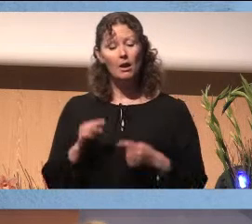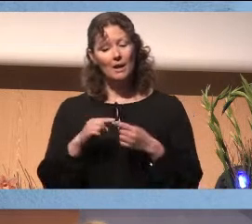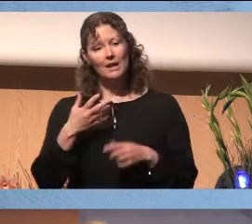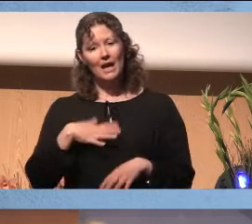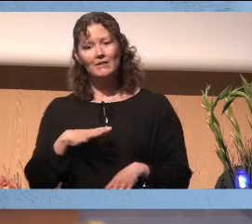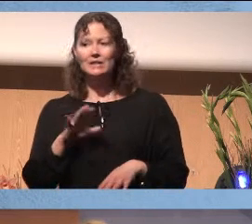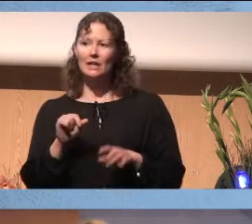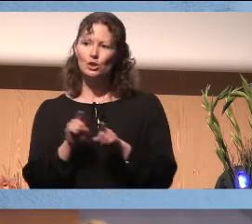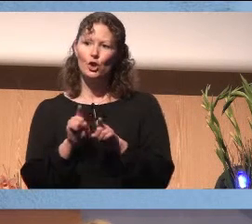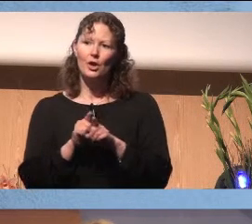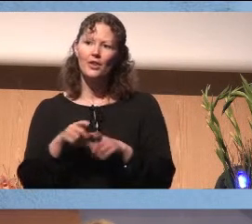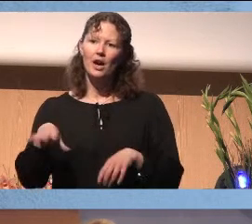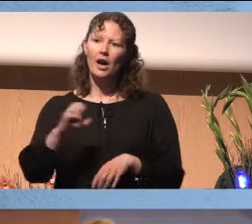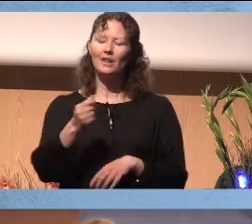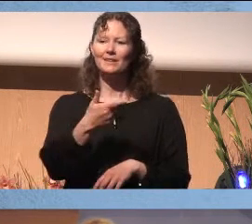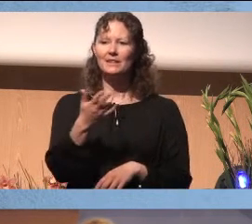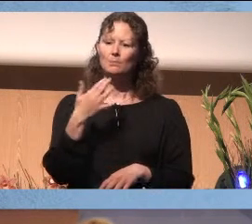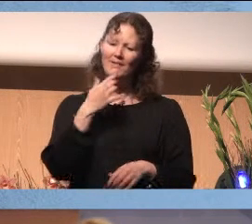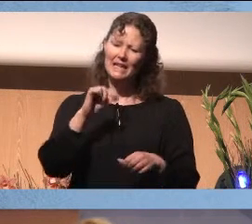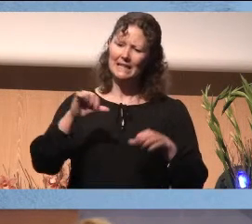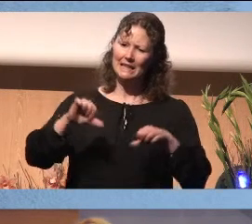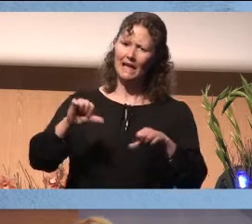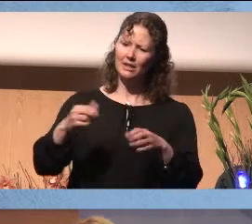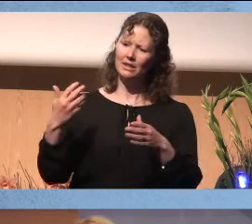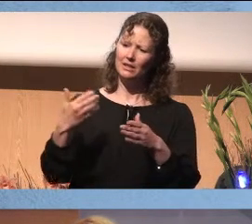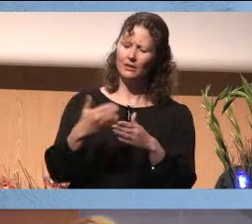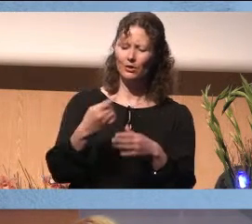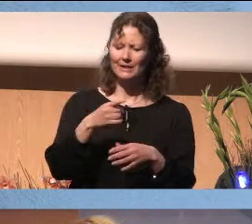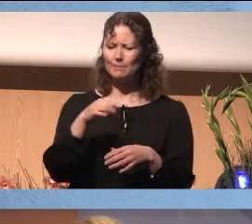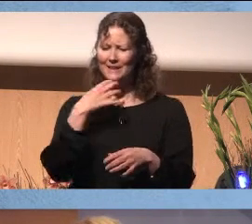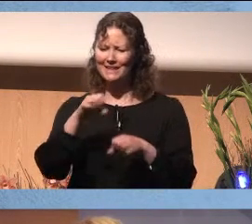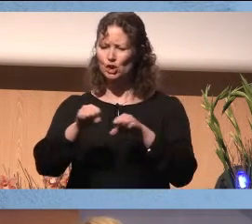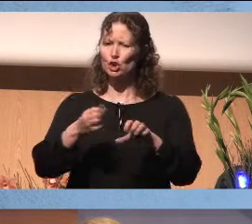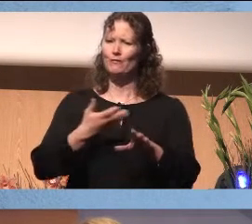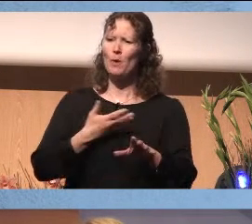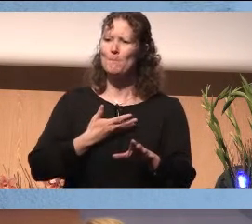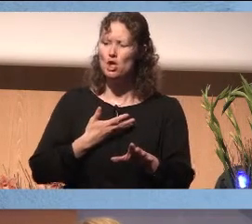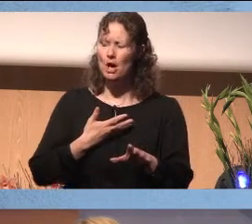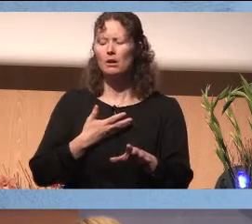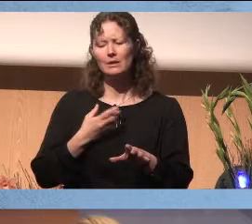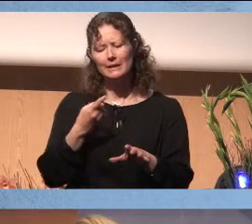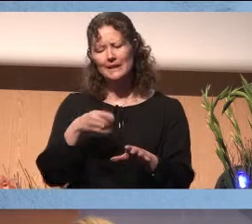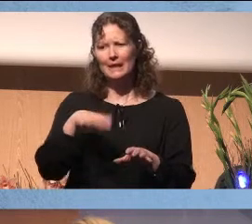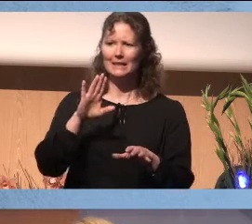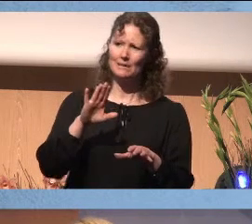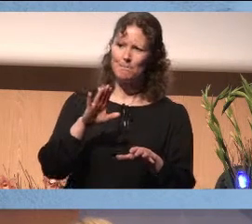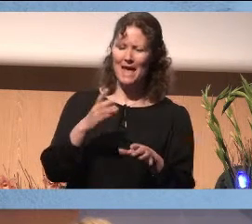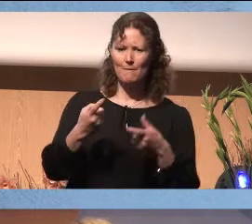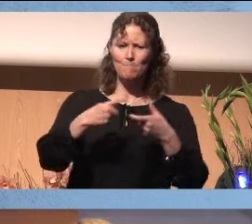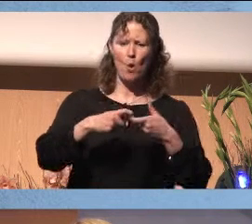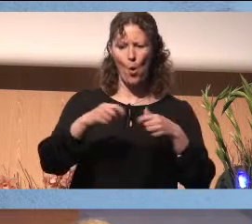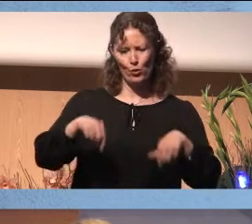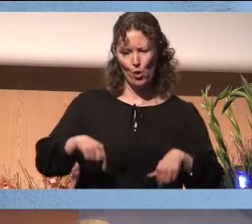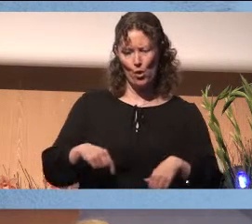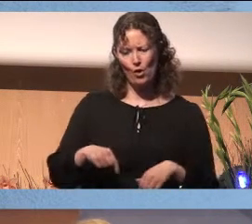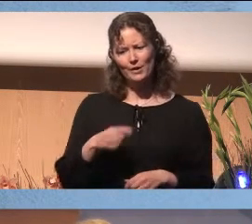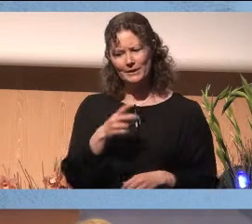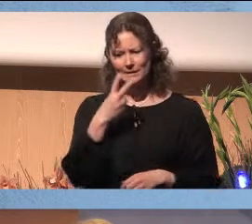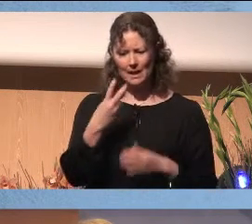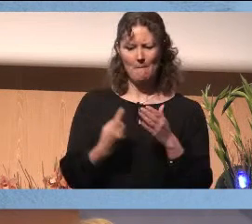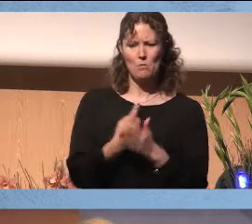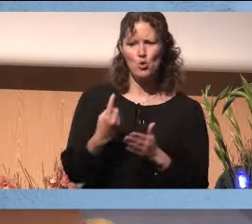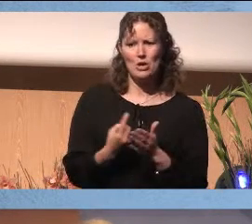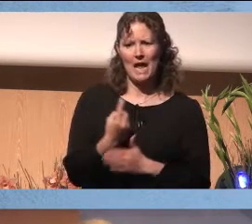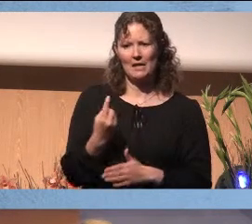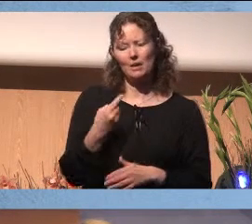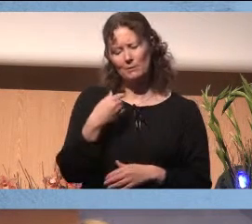heldigvis også sånn at alle de som har vært litt negative til å bli styrt litt for mye, de litt mer på og ser muligheter,